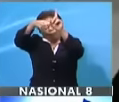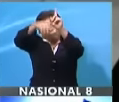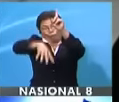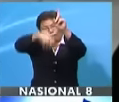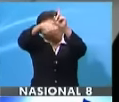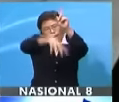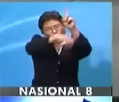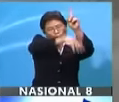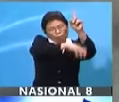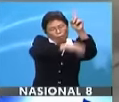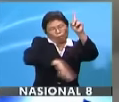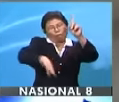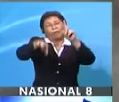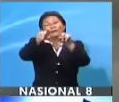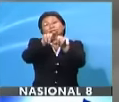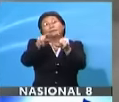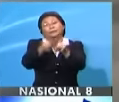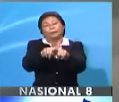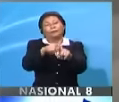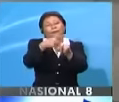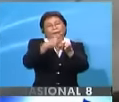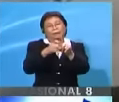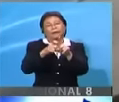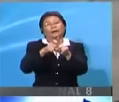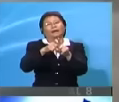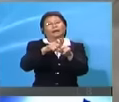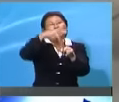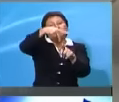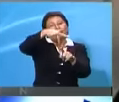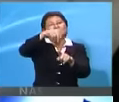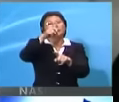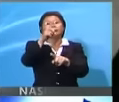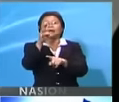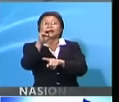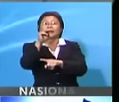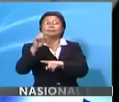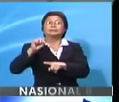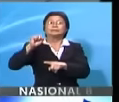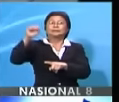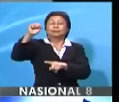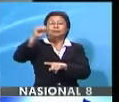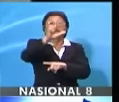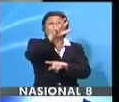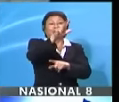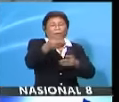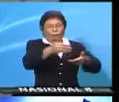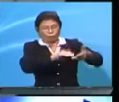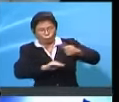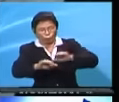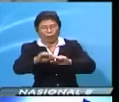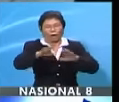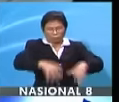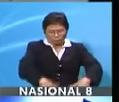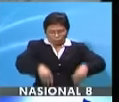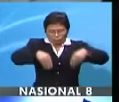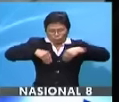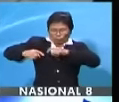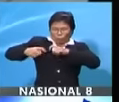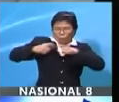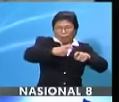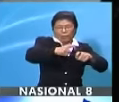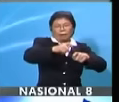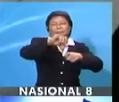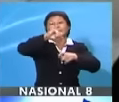helikopter dan kru sama daripada Pasukan Gerakan Udara PDRM Sabah. Tiga bungkusan selimut berkenaan adalah sumbangan